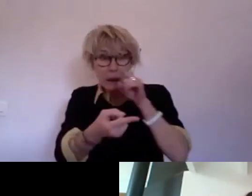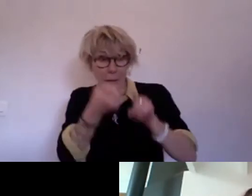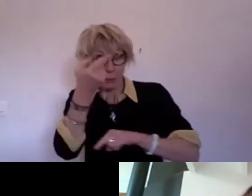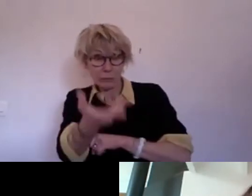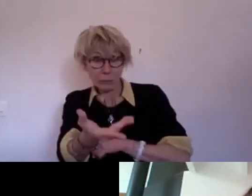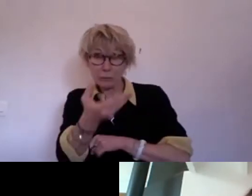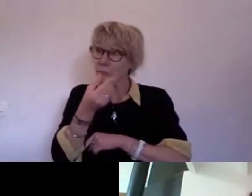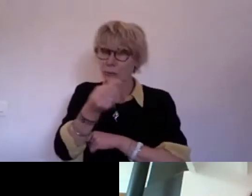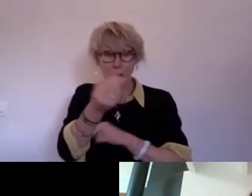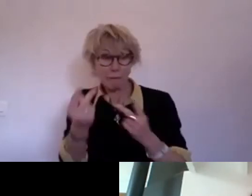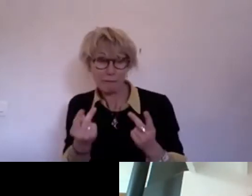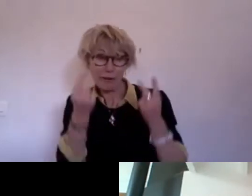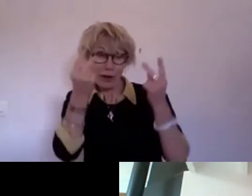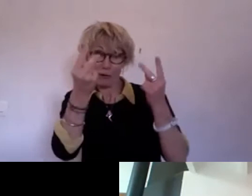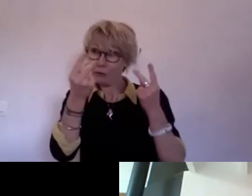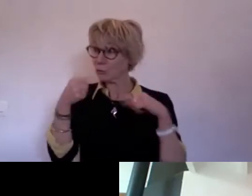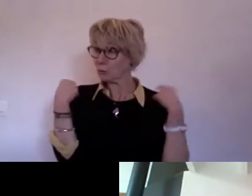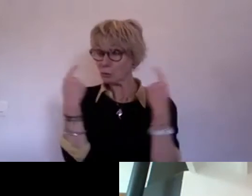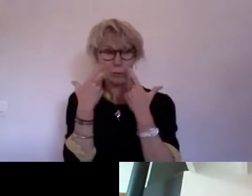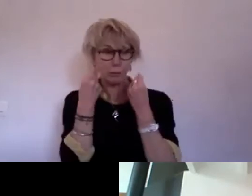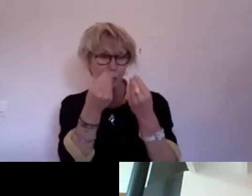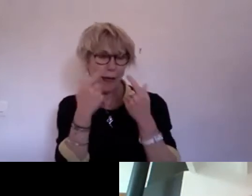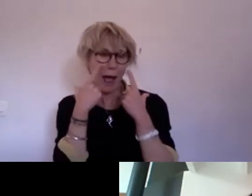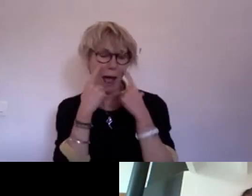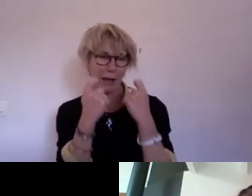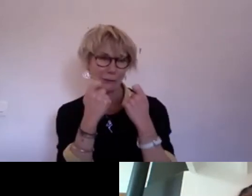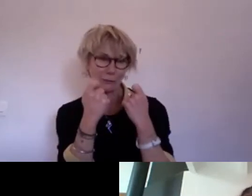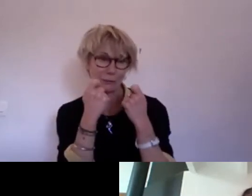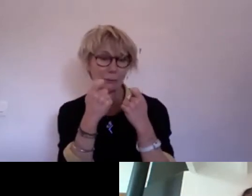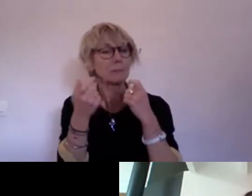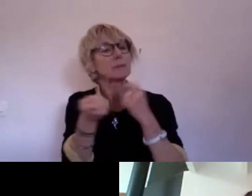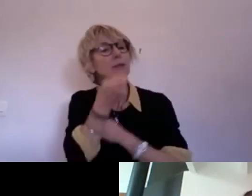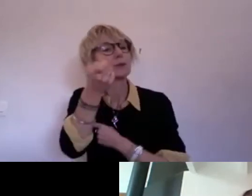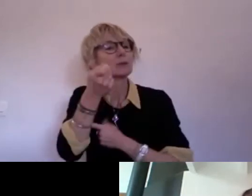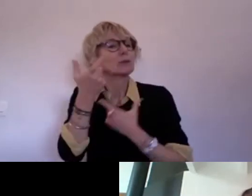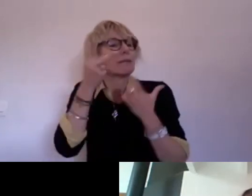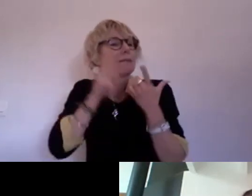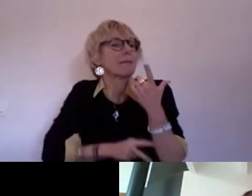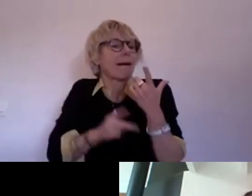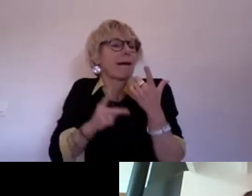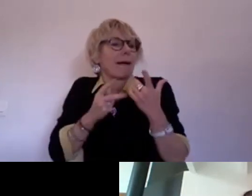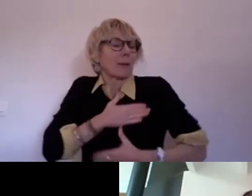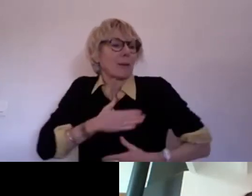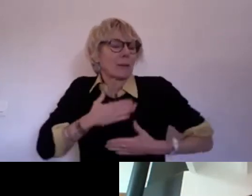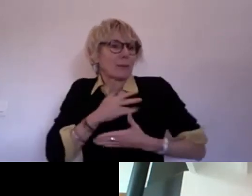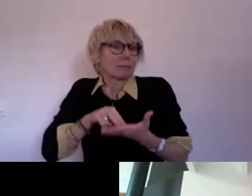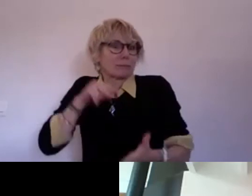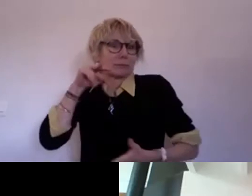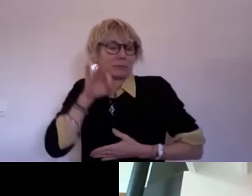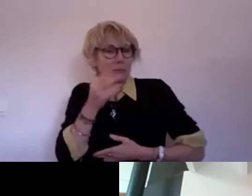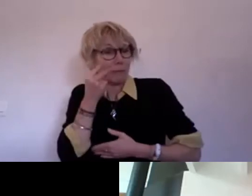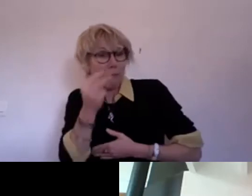de les valoriser par l'attention qu'on leur porte. C'est un bonheur aussi, c'est important aussi pour nous de